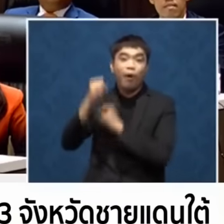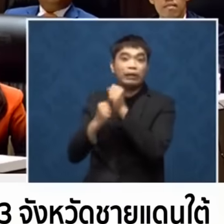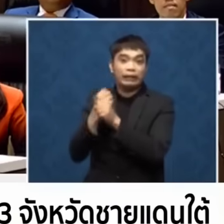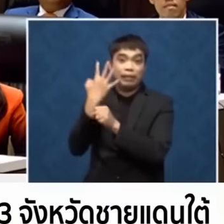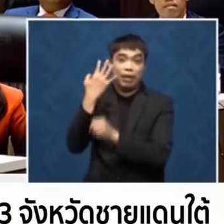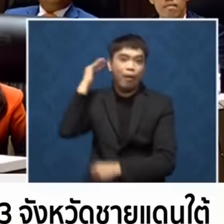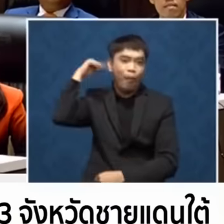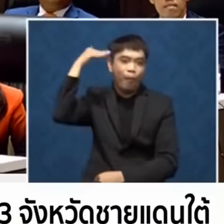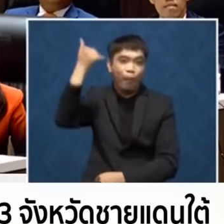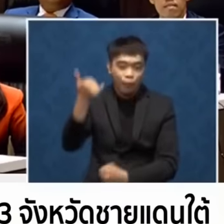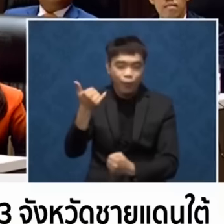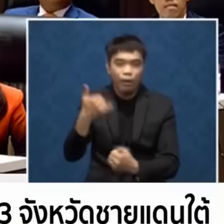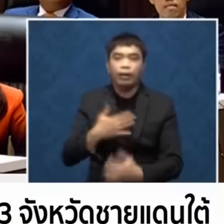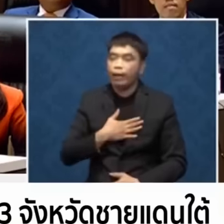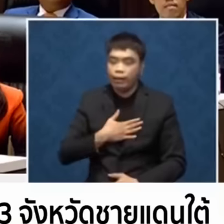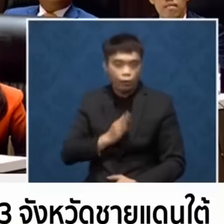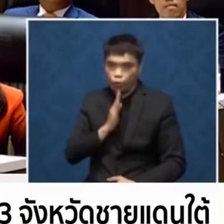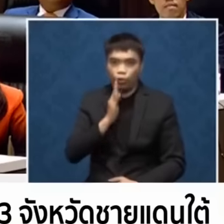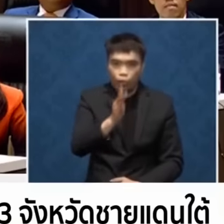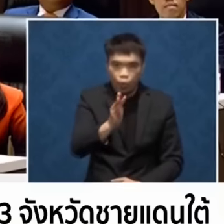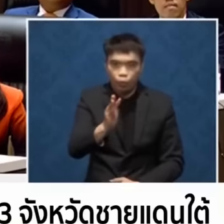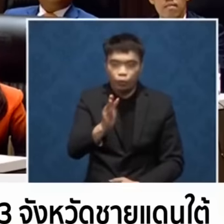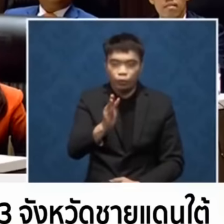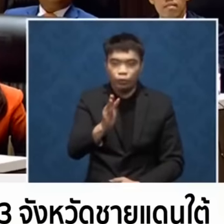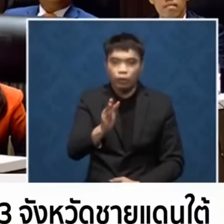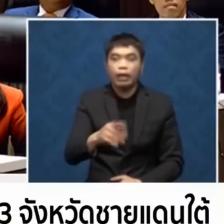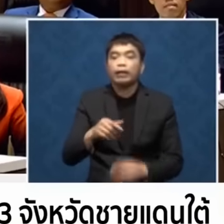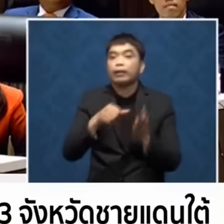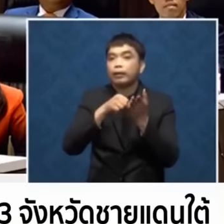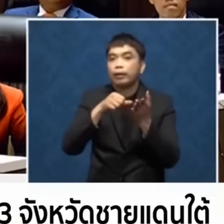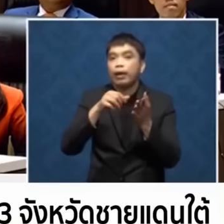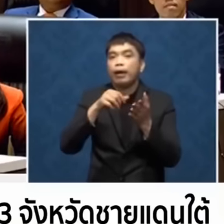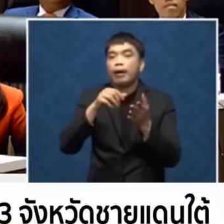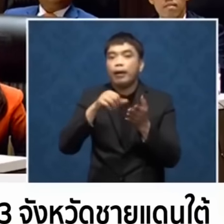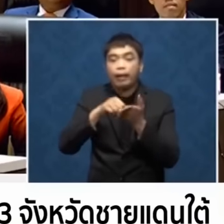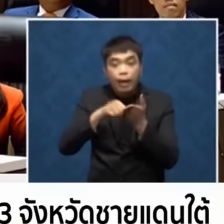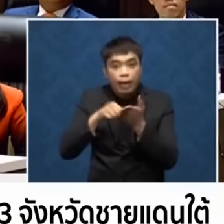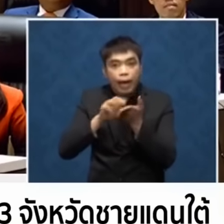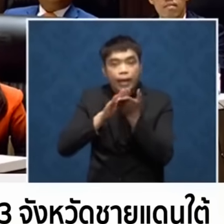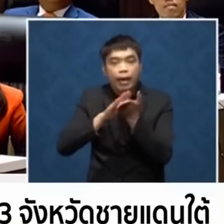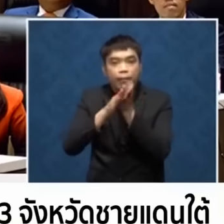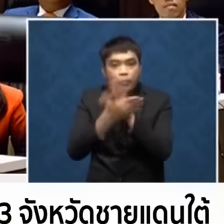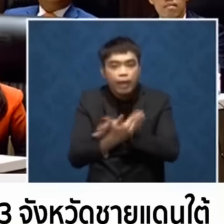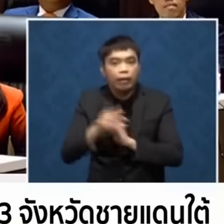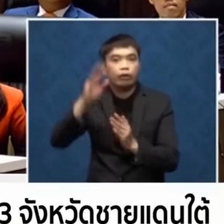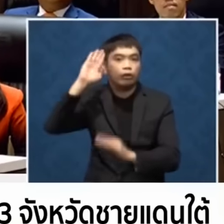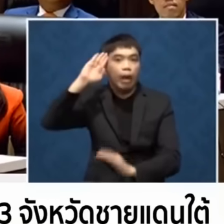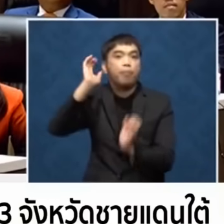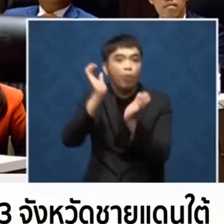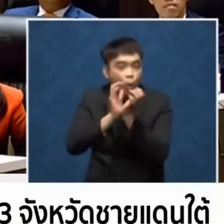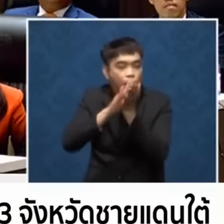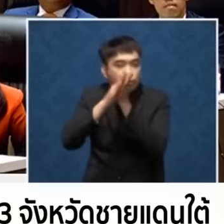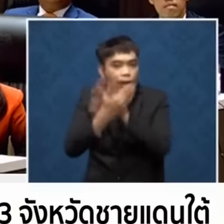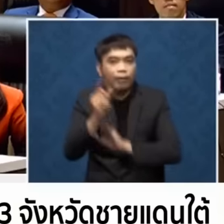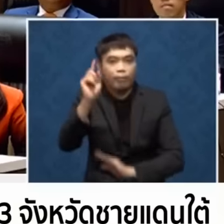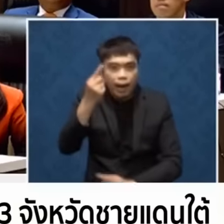ได้ยืนยันชัดเจนในสภาแห่งนี้ไม่ว่าจะเป็นการปฏิรูปตำรวจนะครับไม่ว่าจะเป็นเรื่องการเอาเทคโนโลยีเข้ามาช่วย